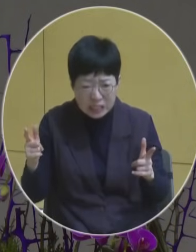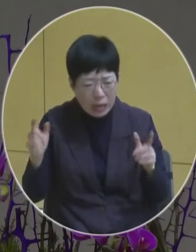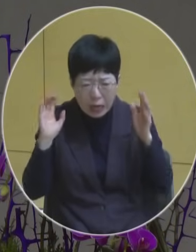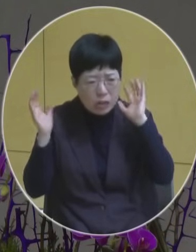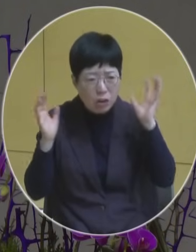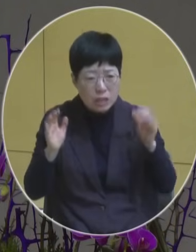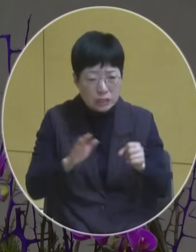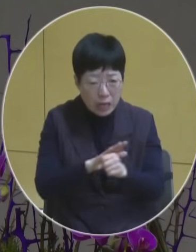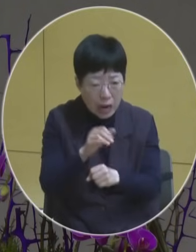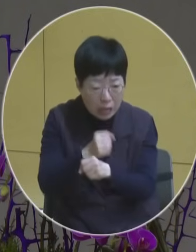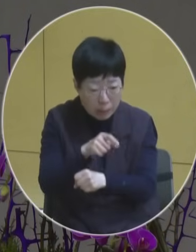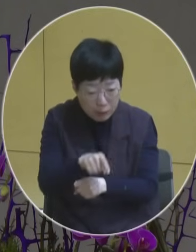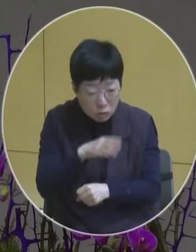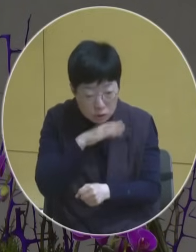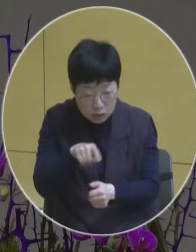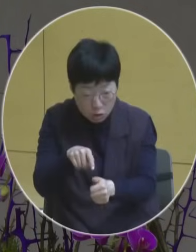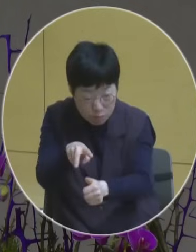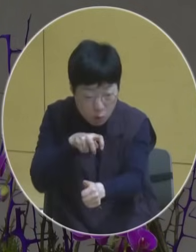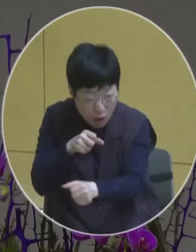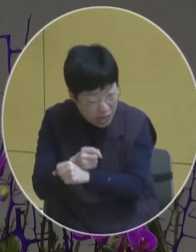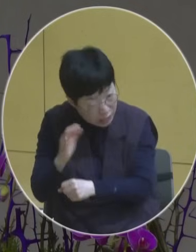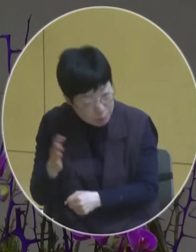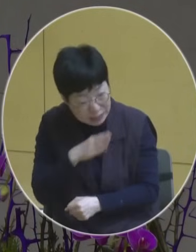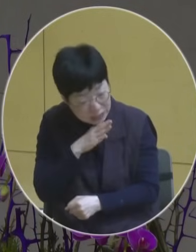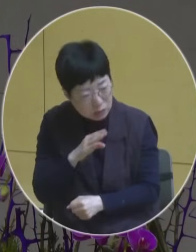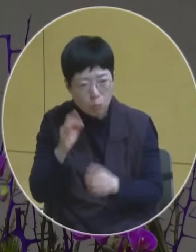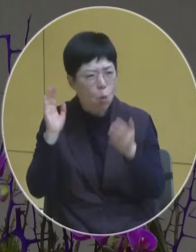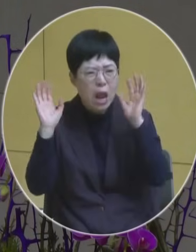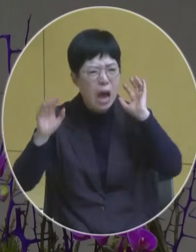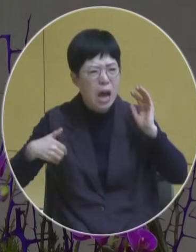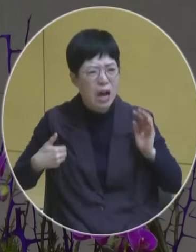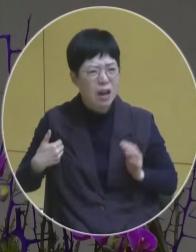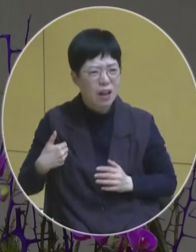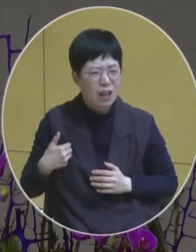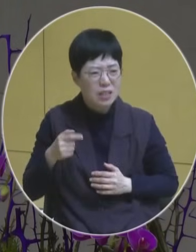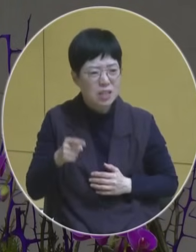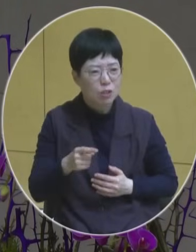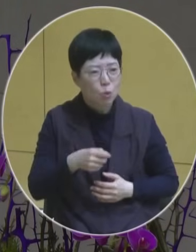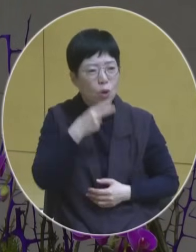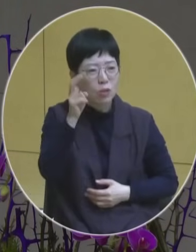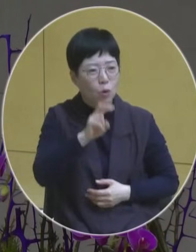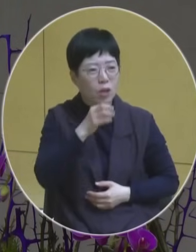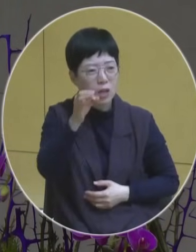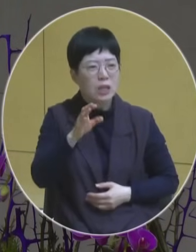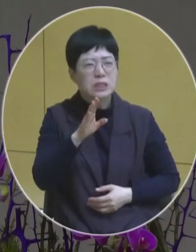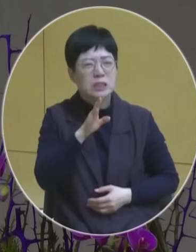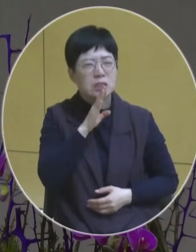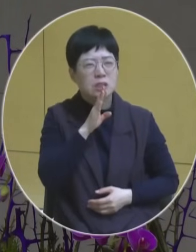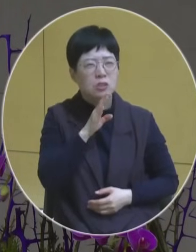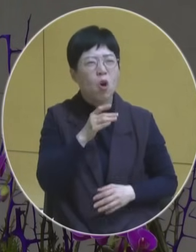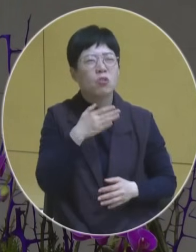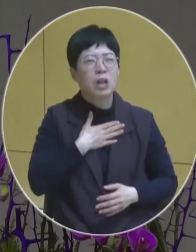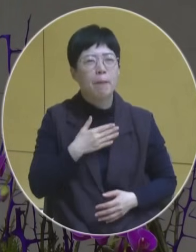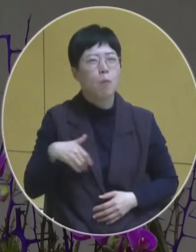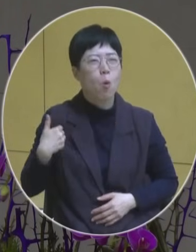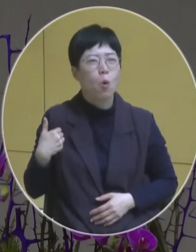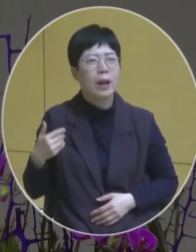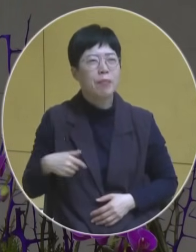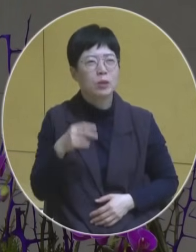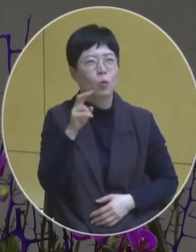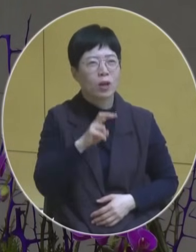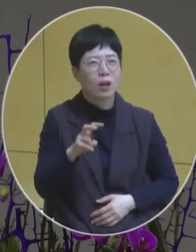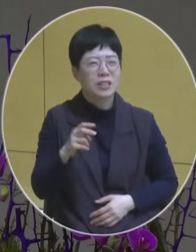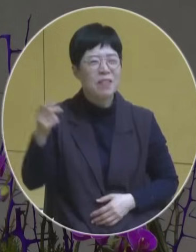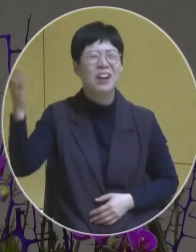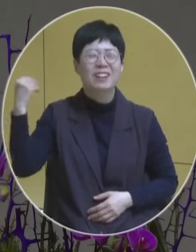내가 사랑해야 될 것인지 미워할 것인지 몰라요. 그래서 부른 노래가 있잖아요. 진정 난 몰랐네. 네?